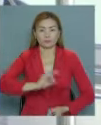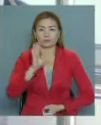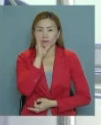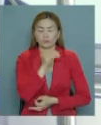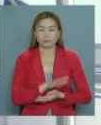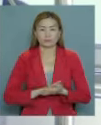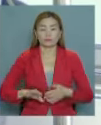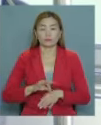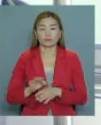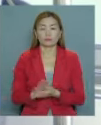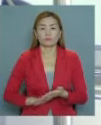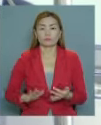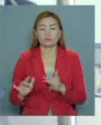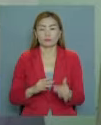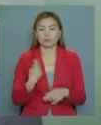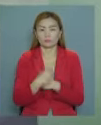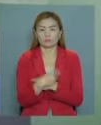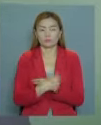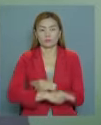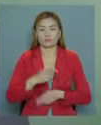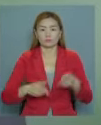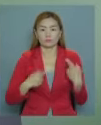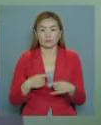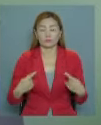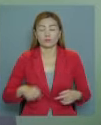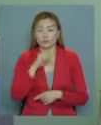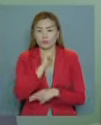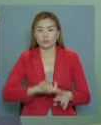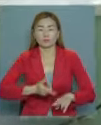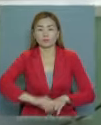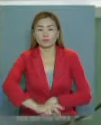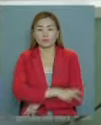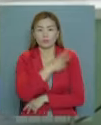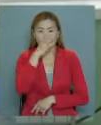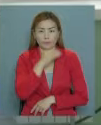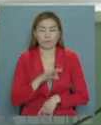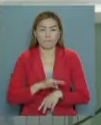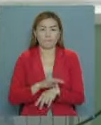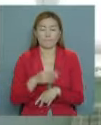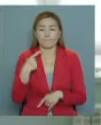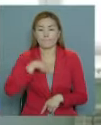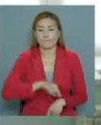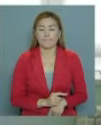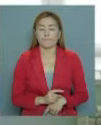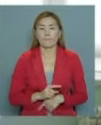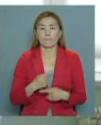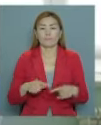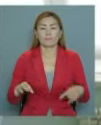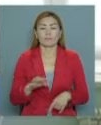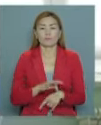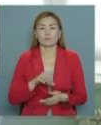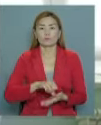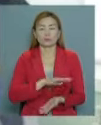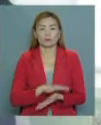очага заболевания и проведения лечения или операции. С помощью этого устройства врачи смогут выявлять заболевания внутренних органов в организме без